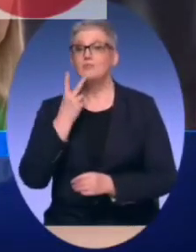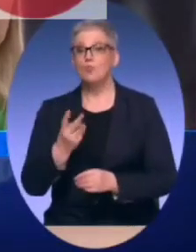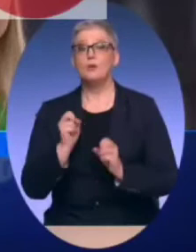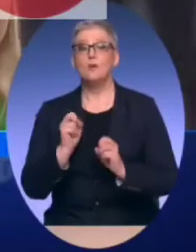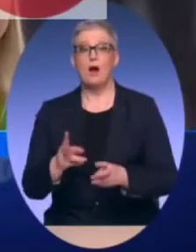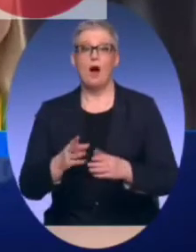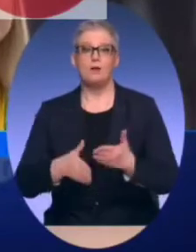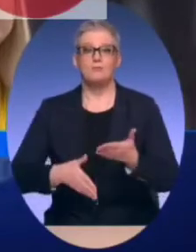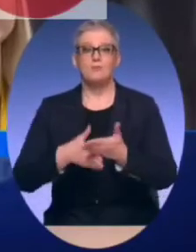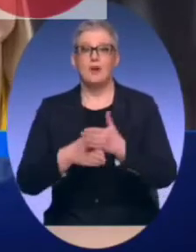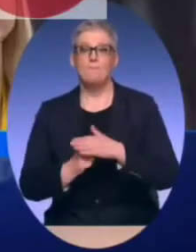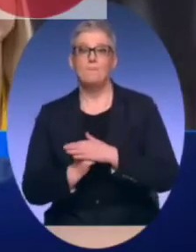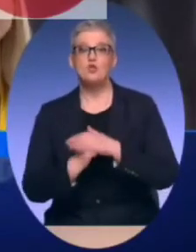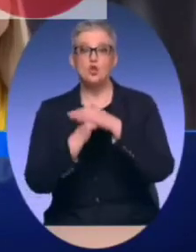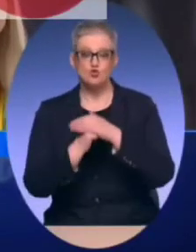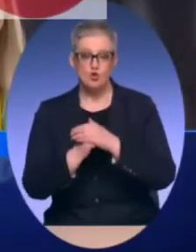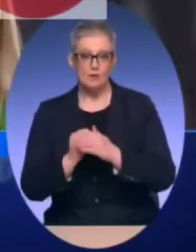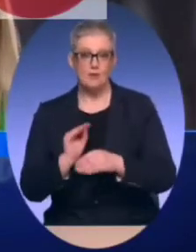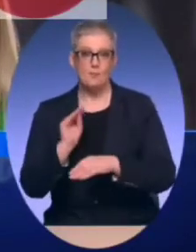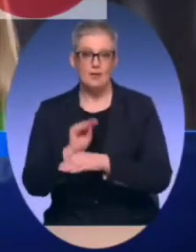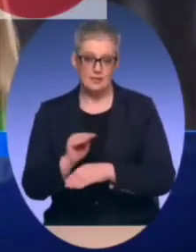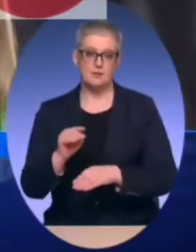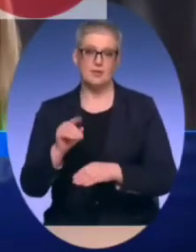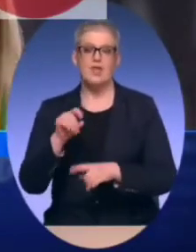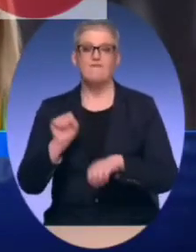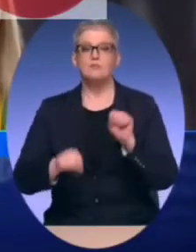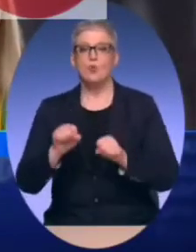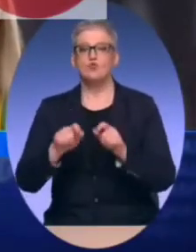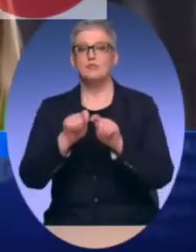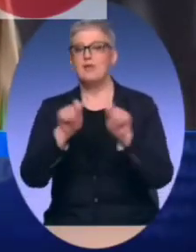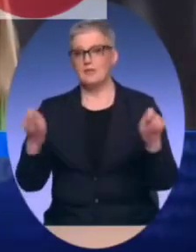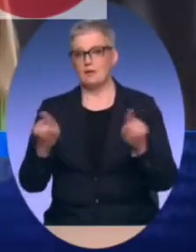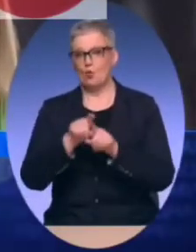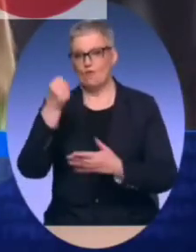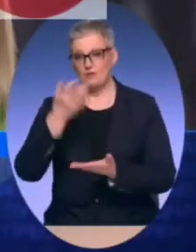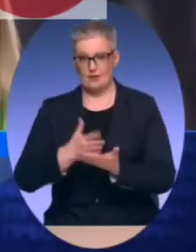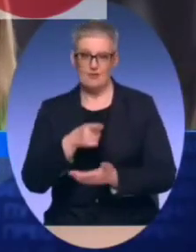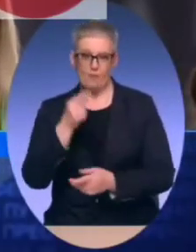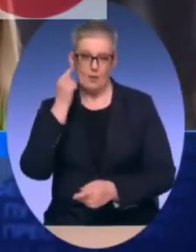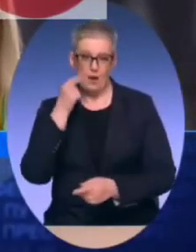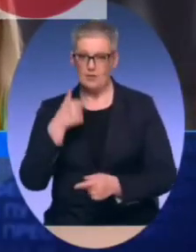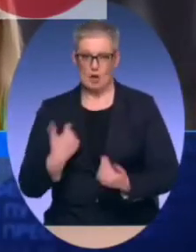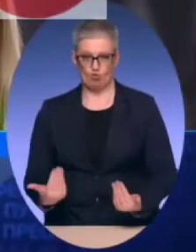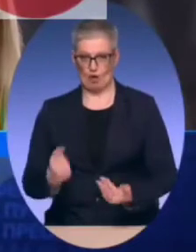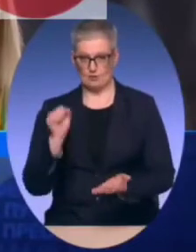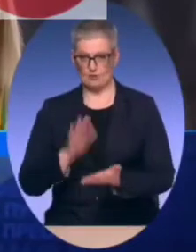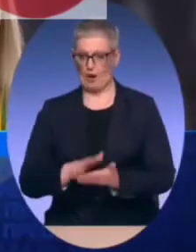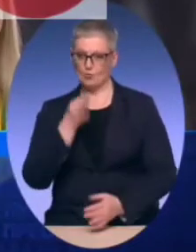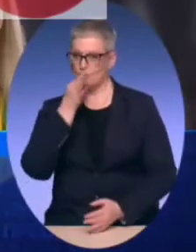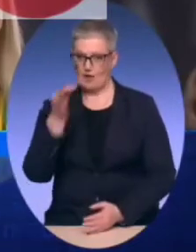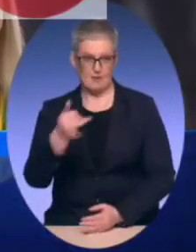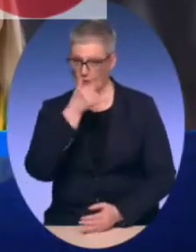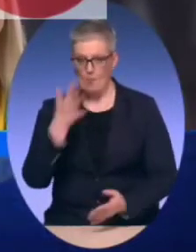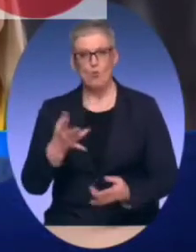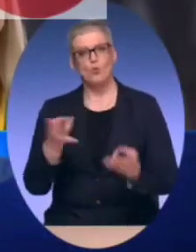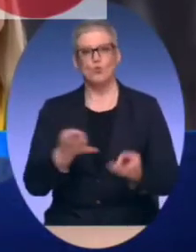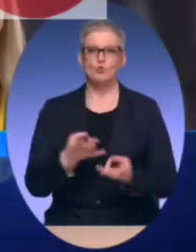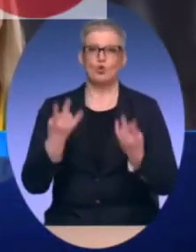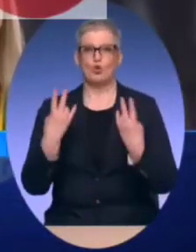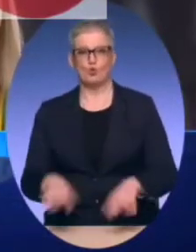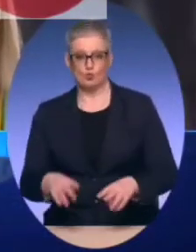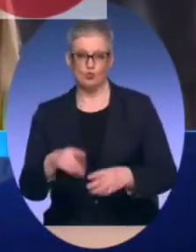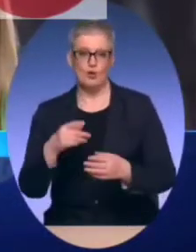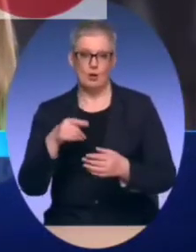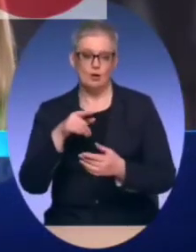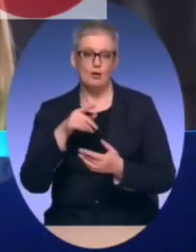поддержать дополнительно и на возможность создания вот этого центра. Как вы понимаете, прямо так сходу я не могу сказать, нужно нам центр создавать или не нужно. У них же есть что-то,